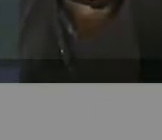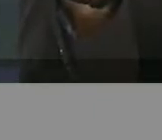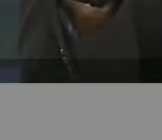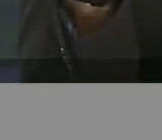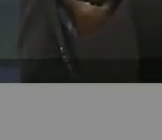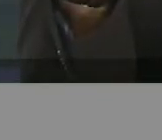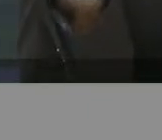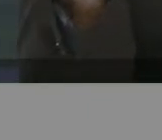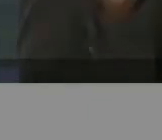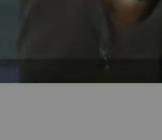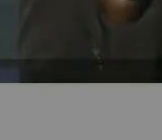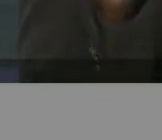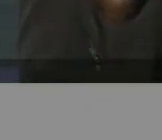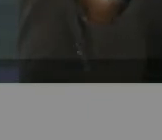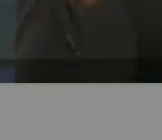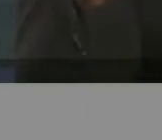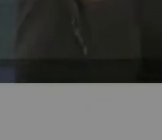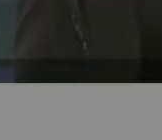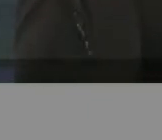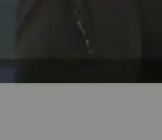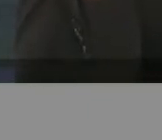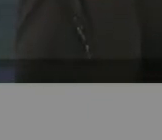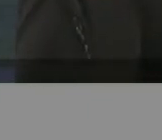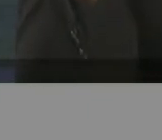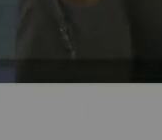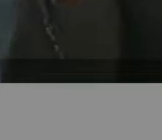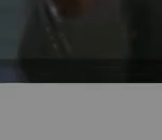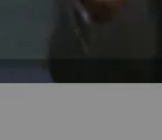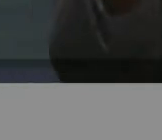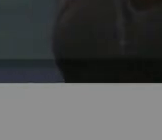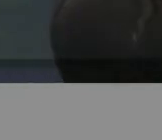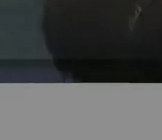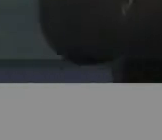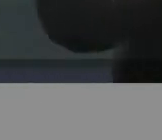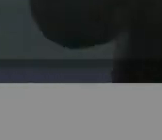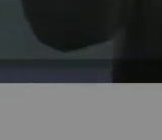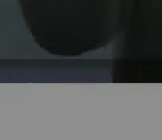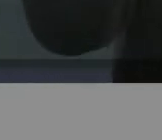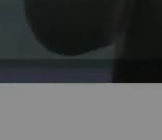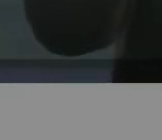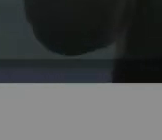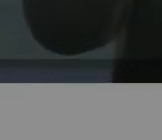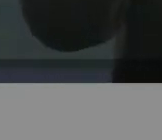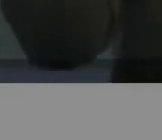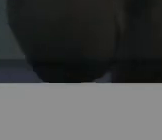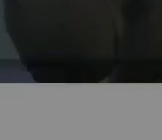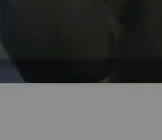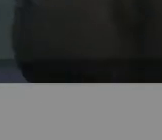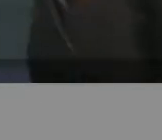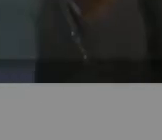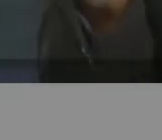שעושה עבודת קודש בעניין, ועוד קבוצות אחרות, אבל באופן כללי, פתאום אתה מגלה שיש מקום לתת